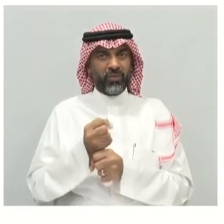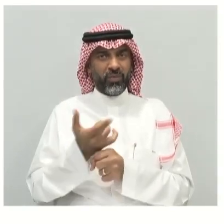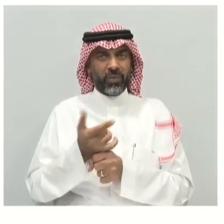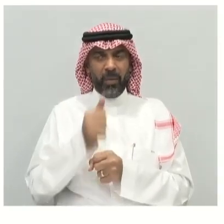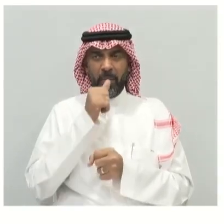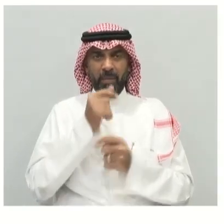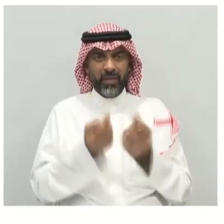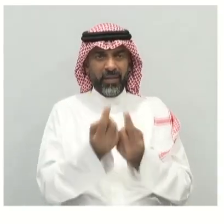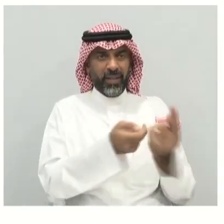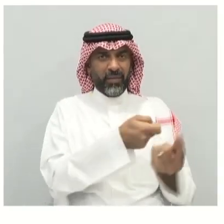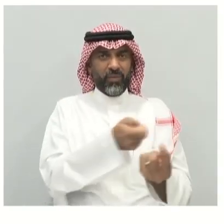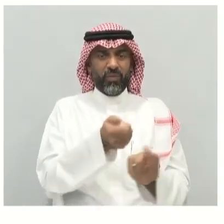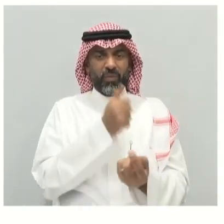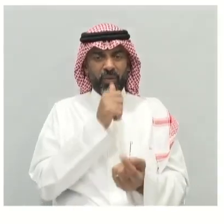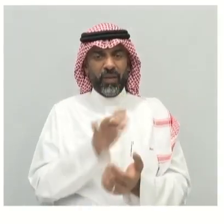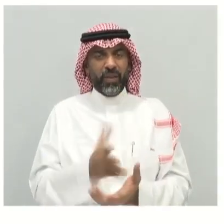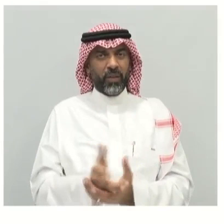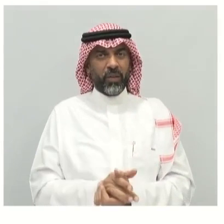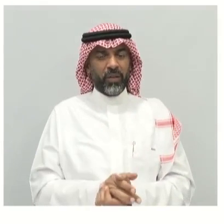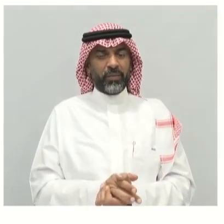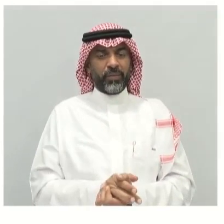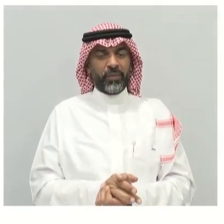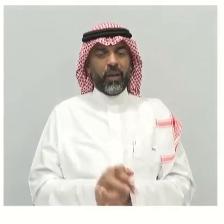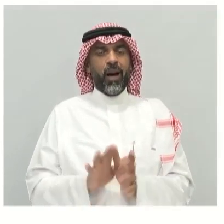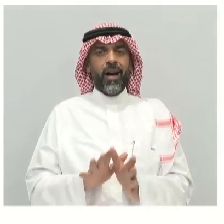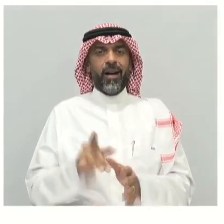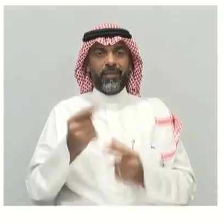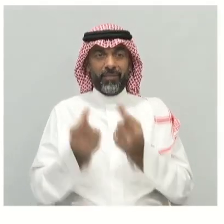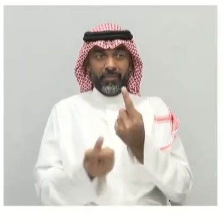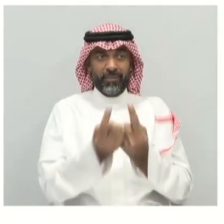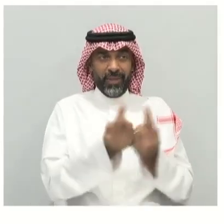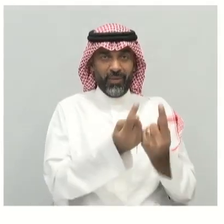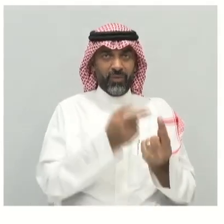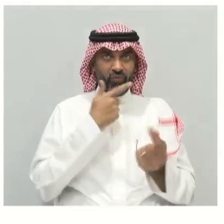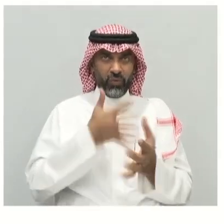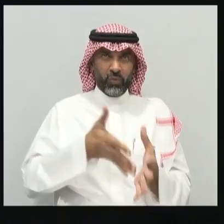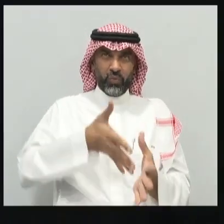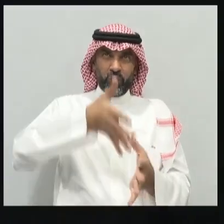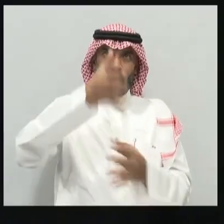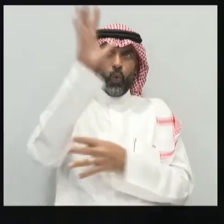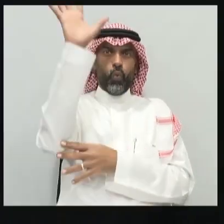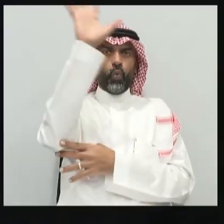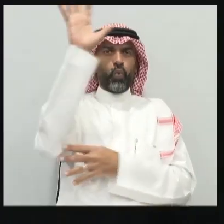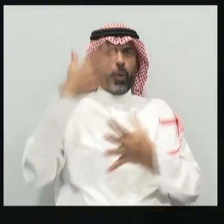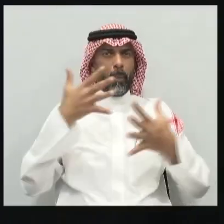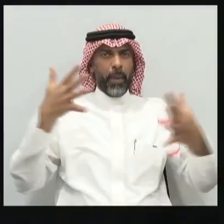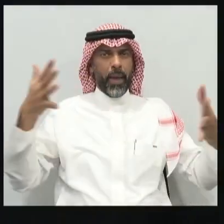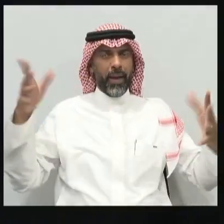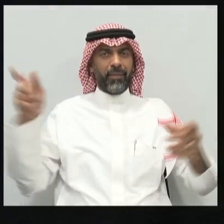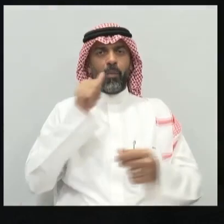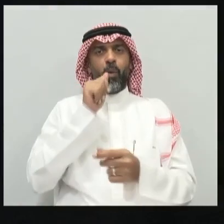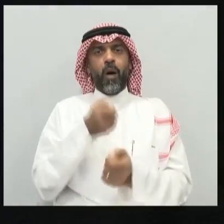النباتات اذا نقول يستخدم الماء في ري المزروعات